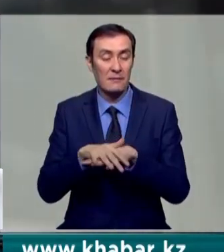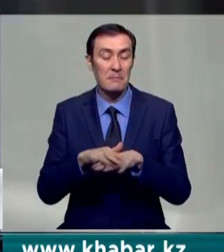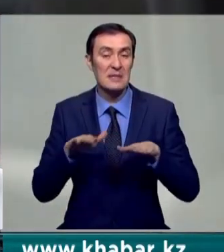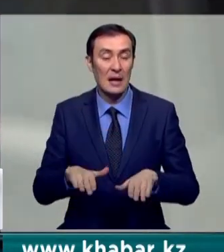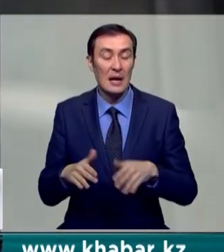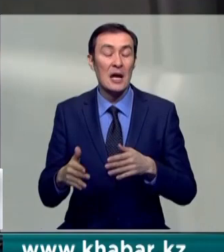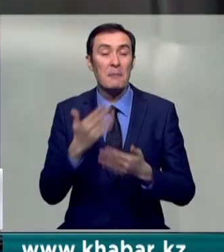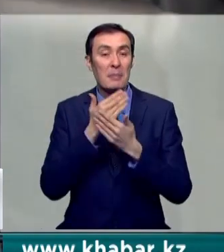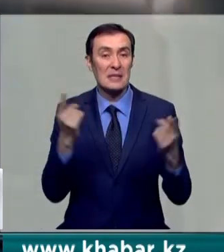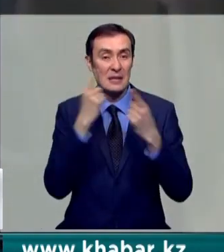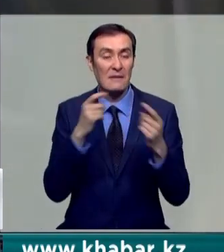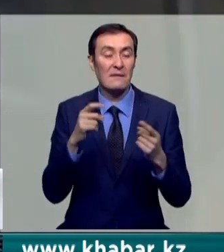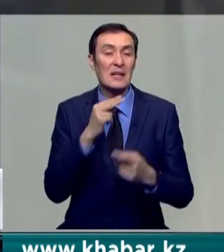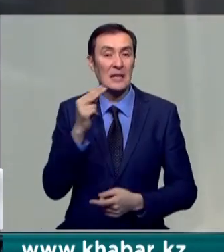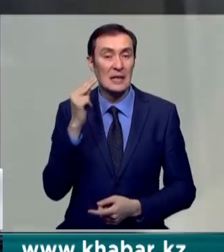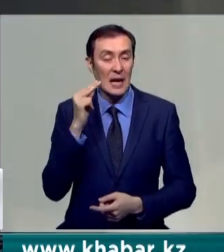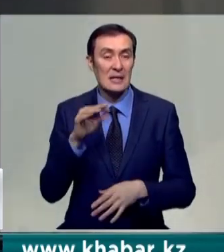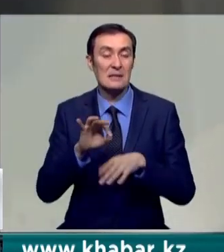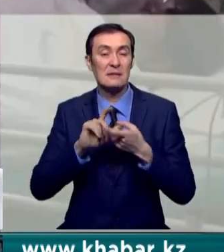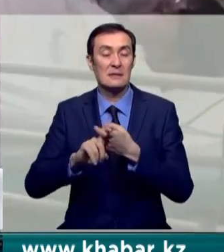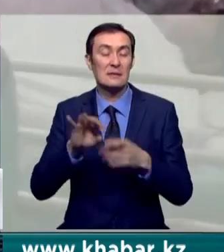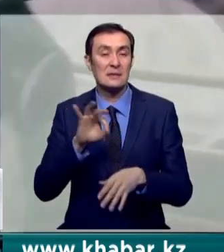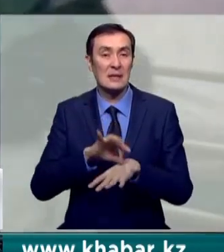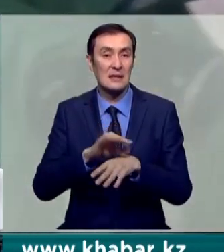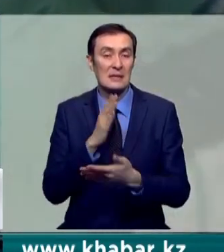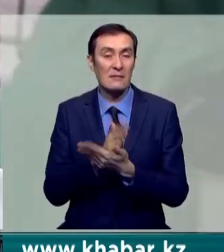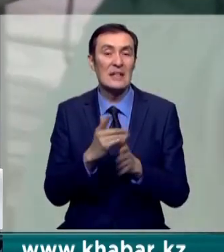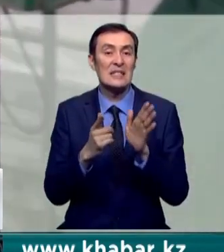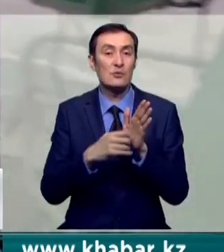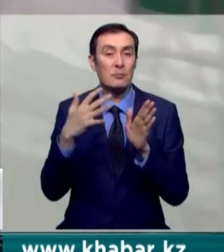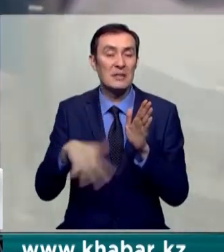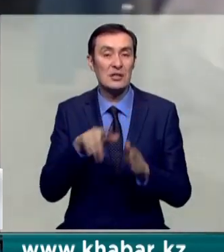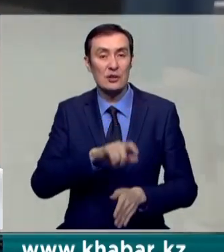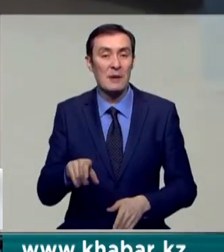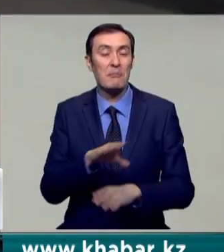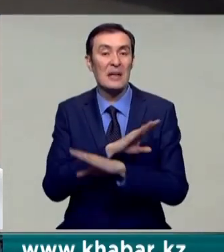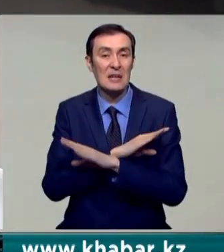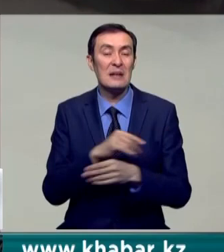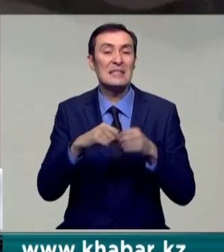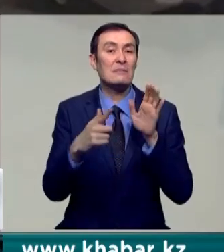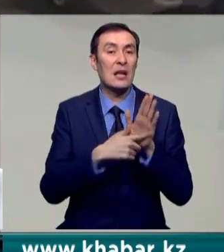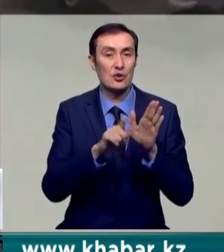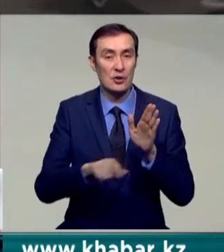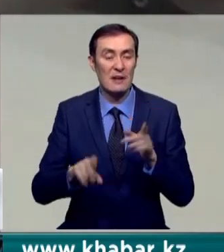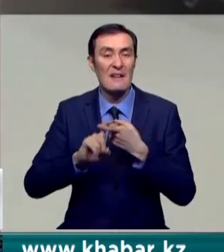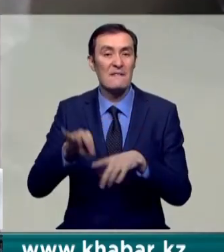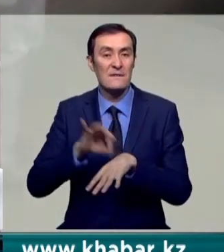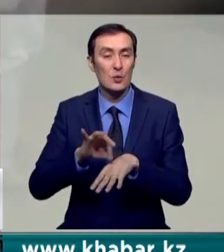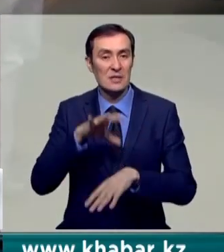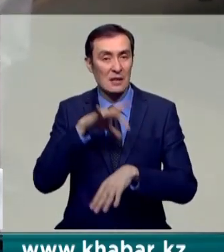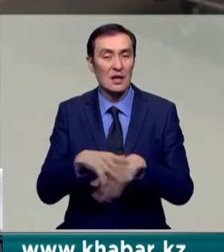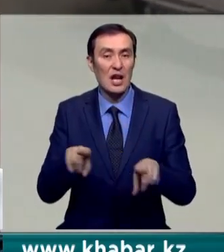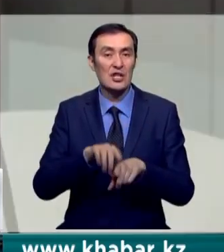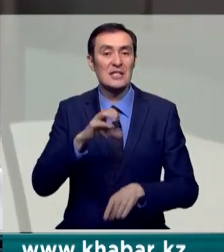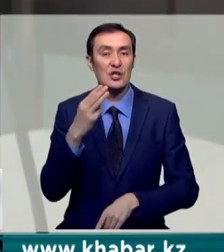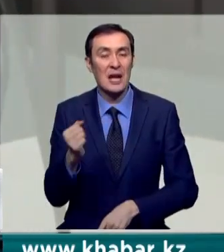последним данным, всего в Китае коронавирус зарегистрирован у 750 человек, погибли от заболевания 17. Вирус диагностирован также